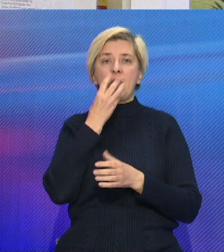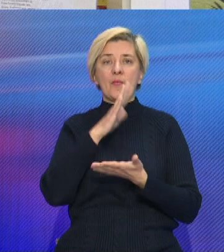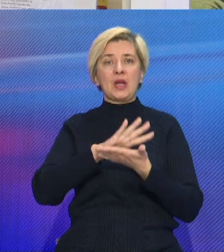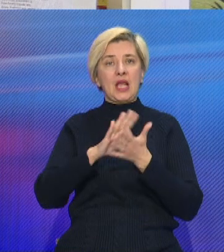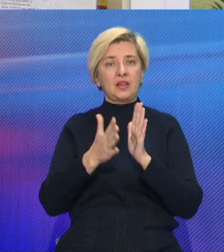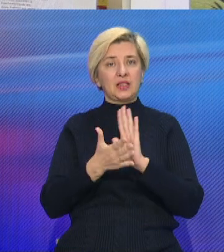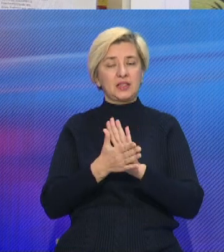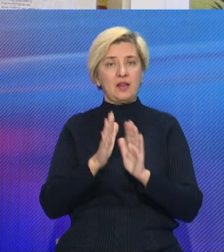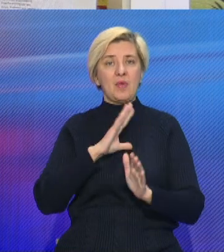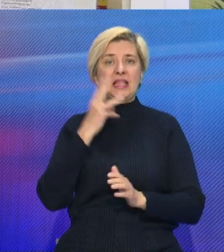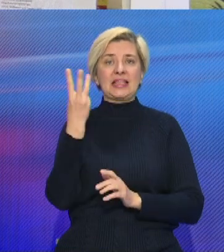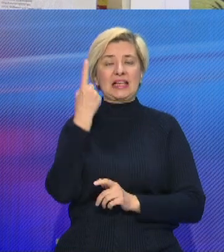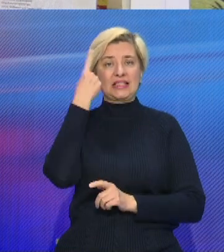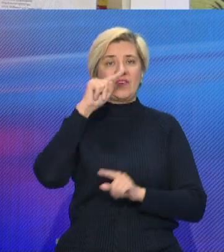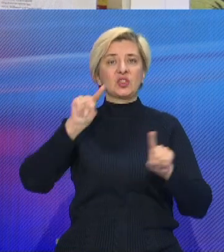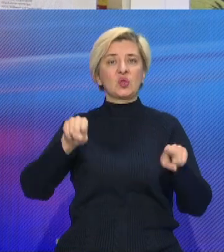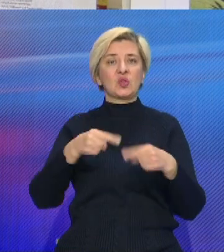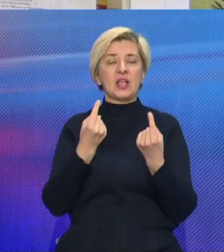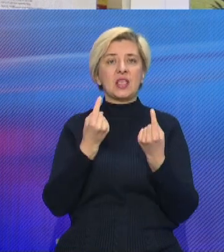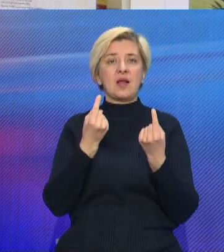идея – это создание амфитеатра